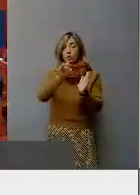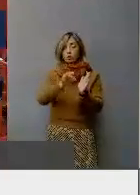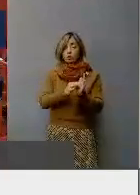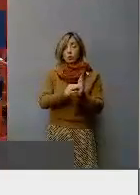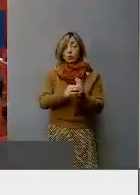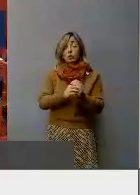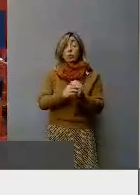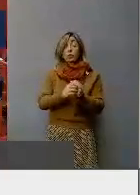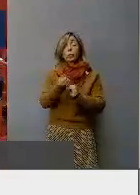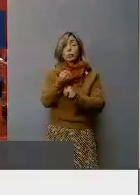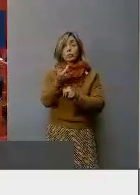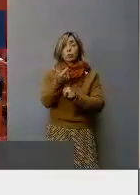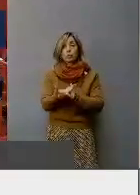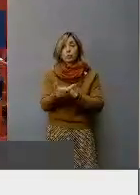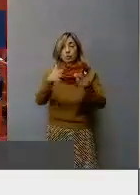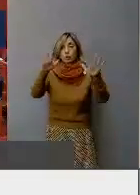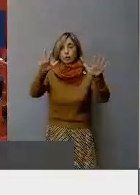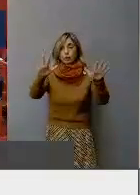grazie presidente